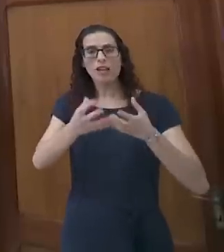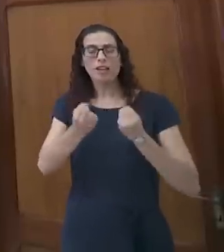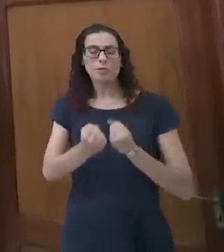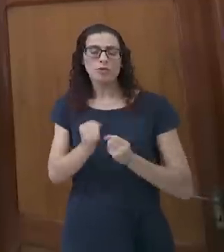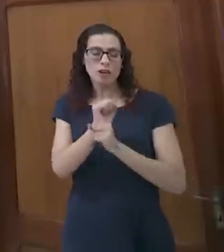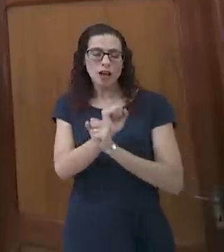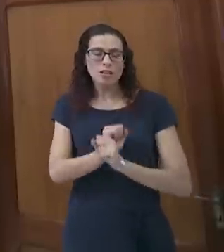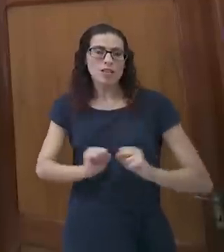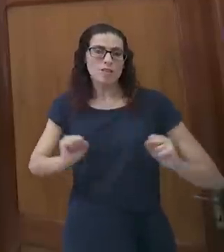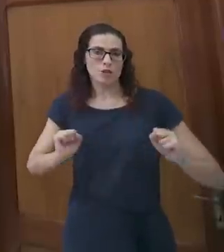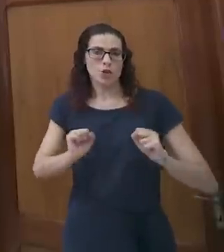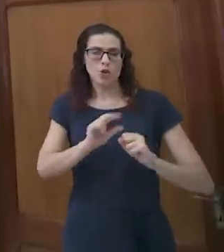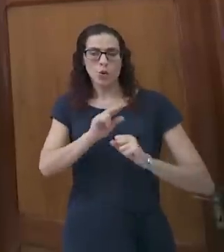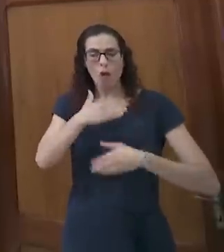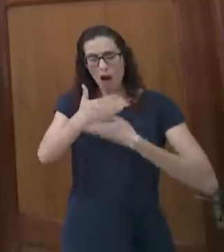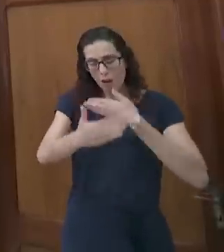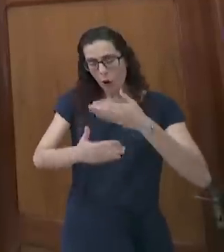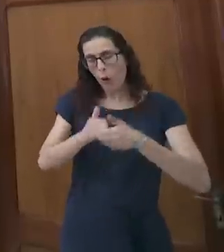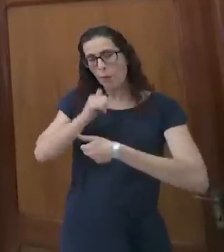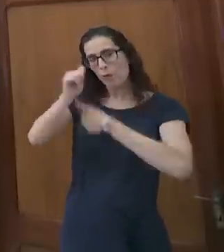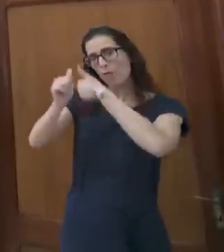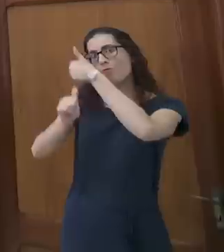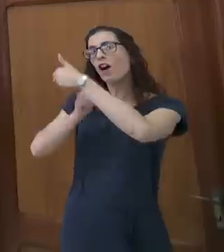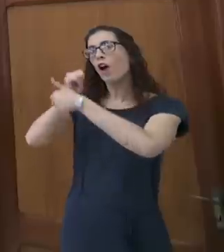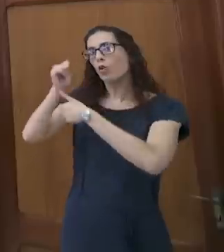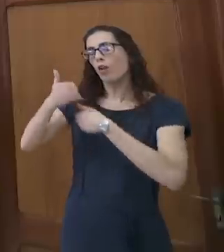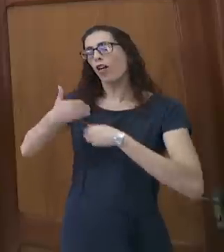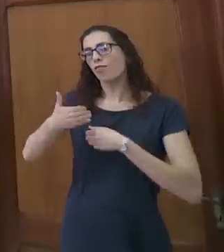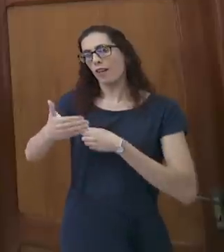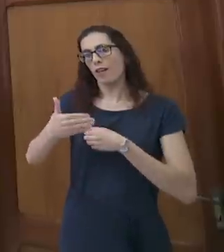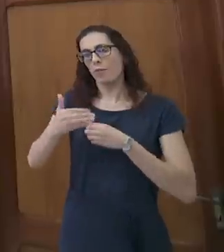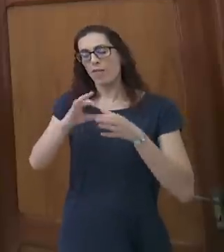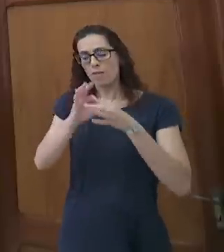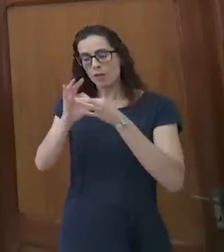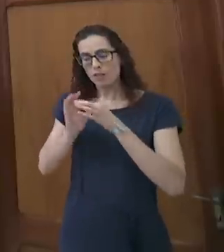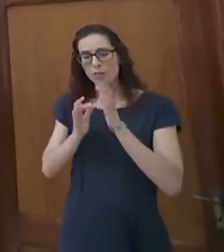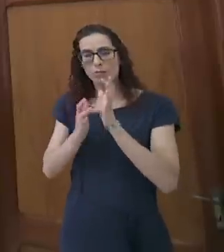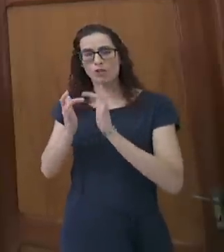qatt ma nieqfu faħruk bi Kristu Sidna.